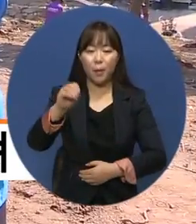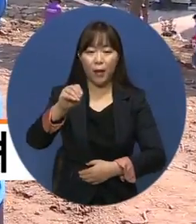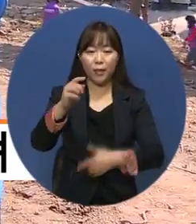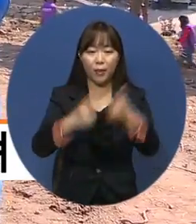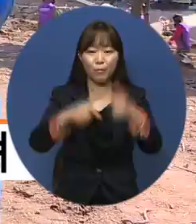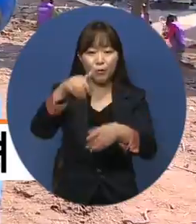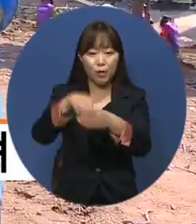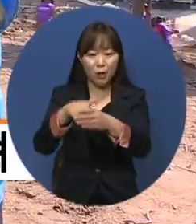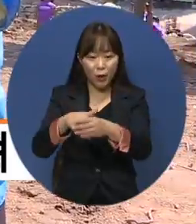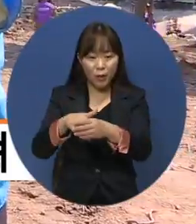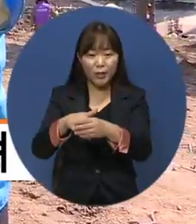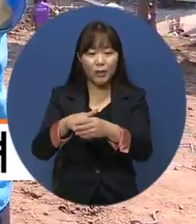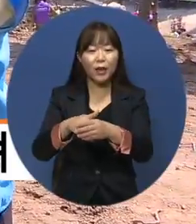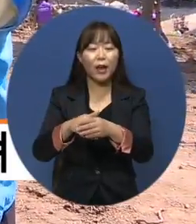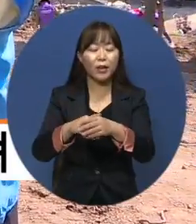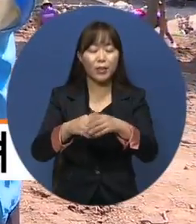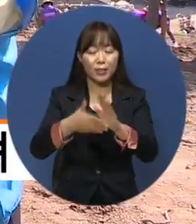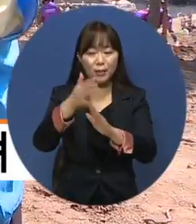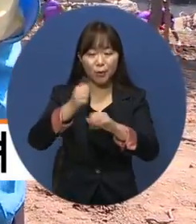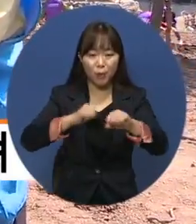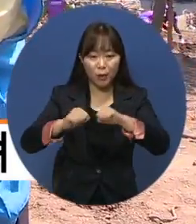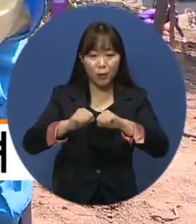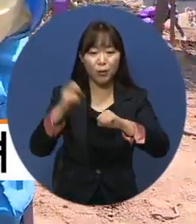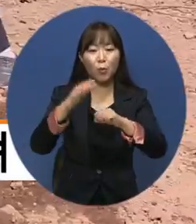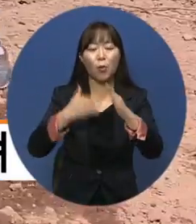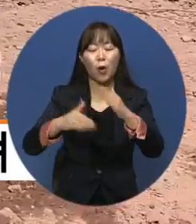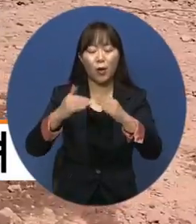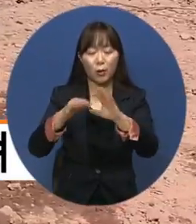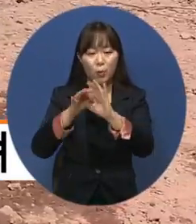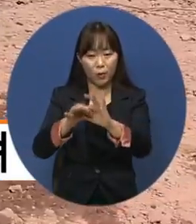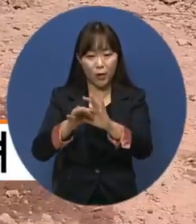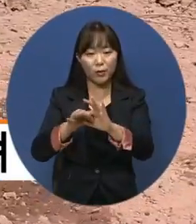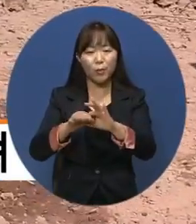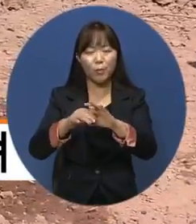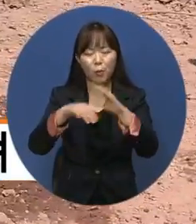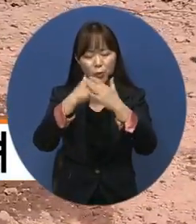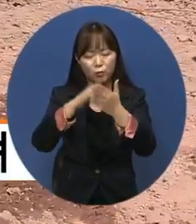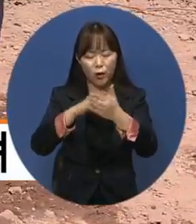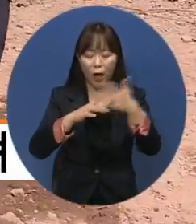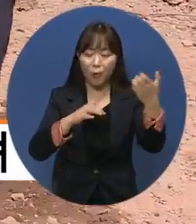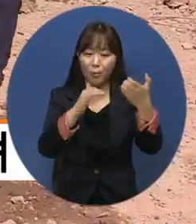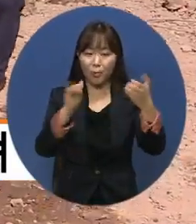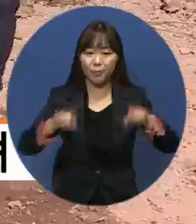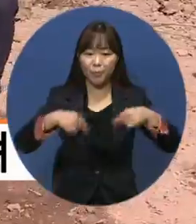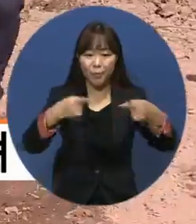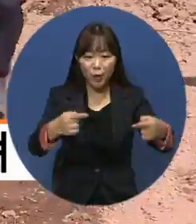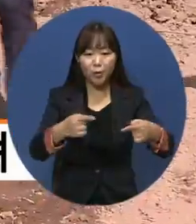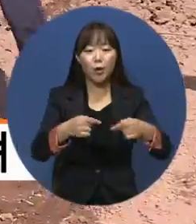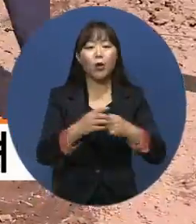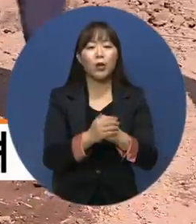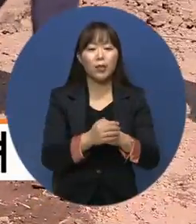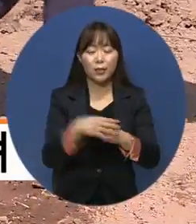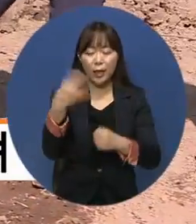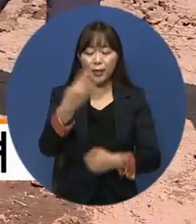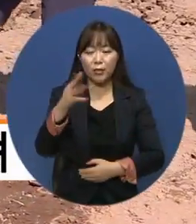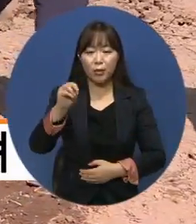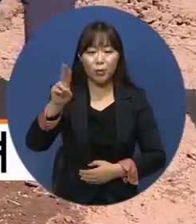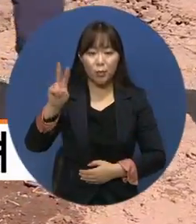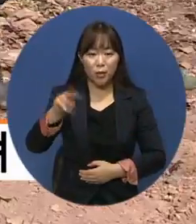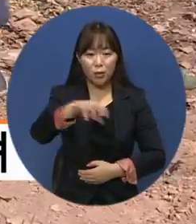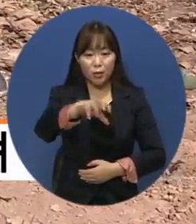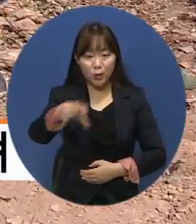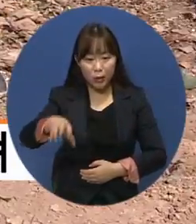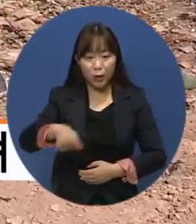심기 시민운동본부와 관계 공무원 등 90여 명이 참석한 가운데 시민의 숲부지